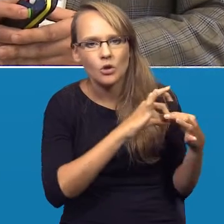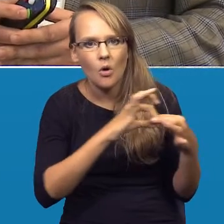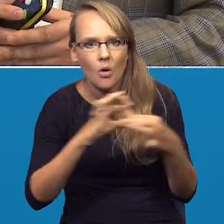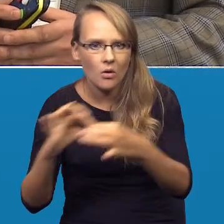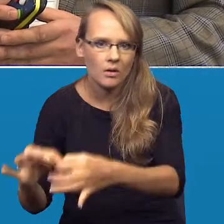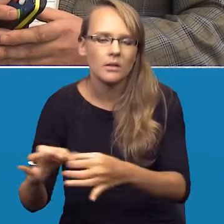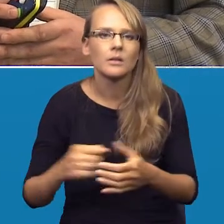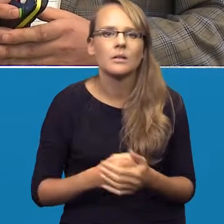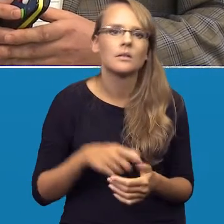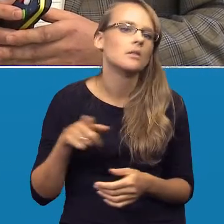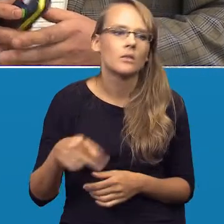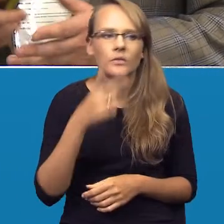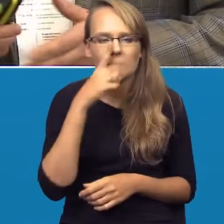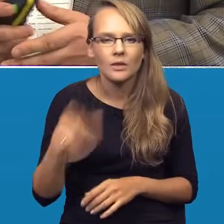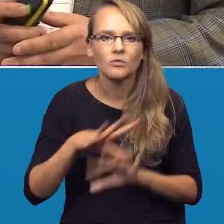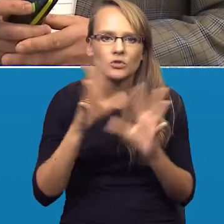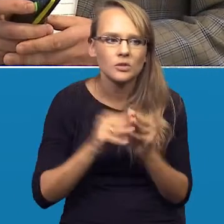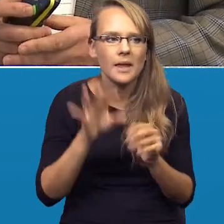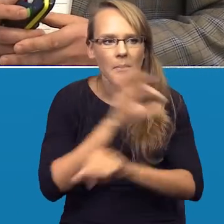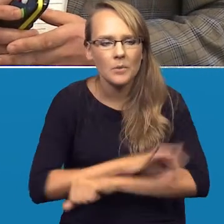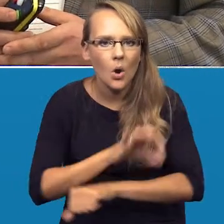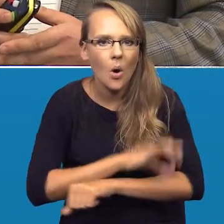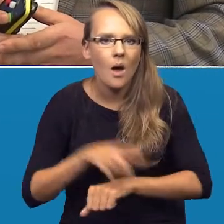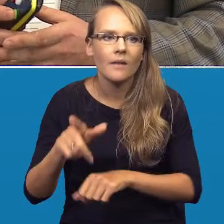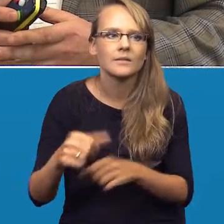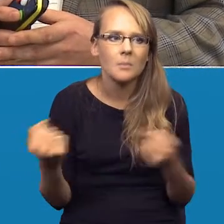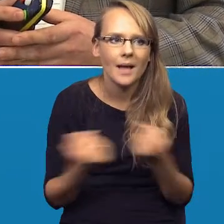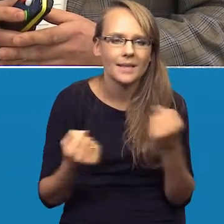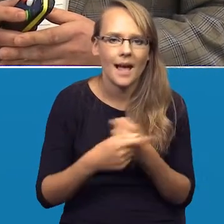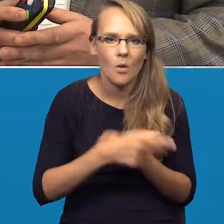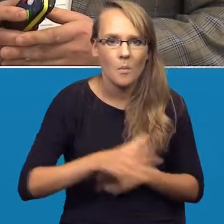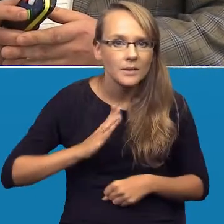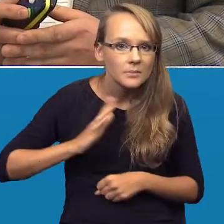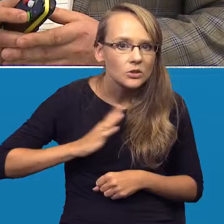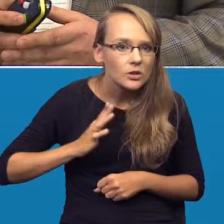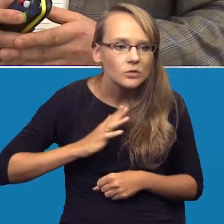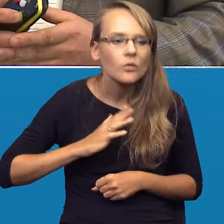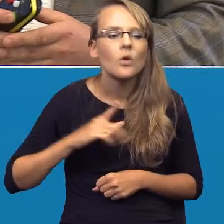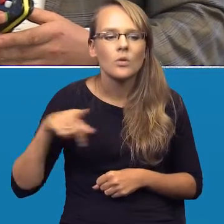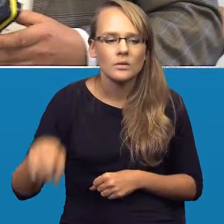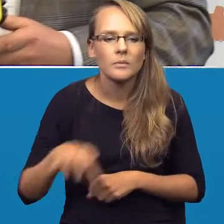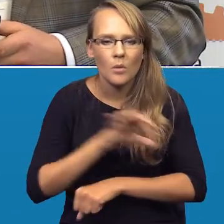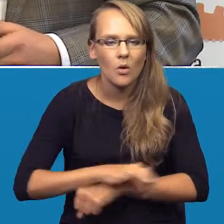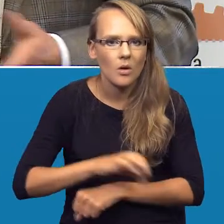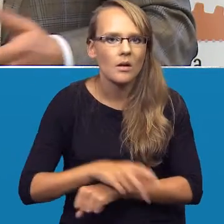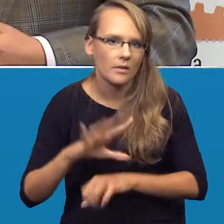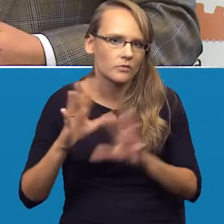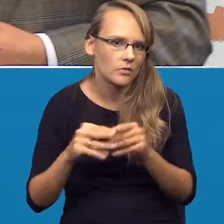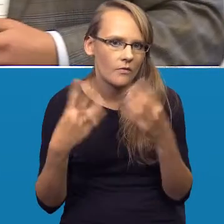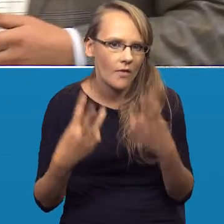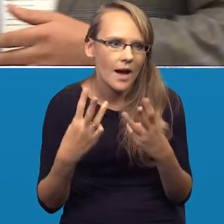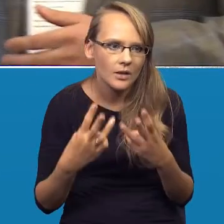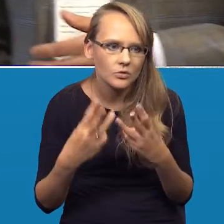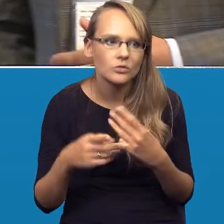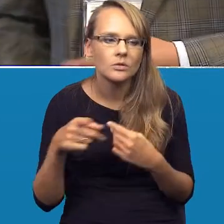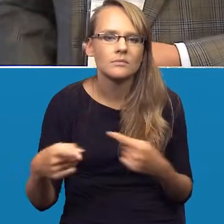wszystkie jakby projekty, które wzmacniają to bezpieczeństwo, będą jakby tutaj bardzo istotne, bo